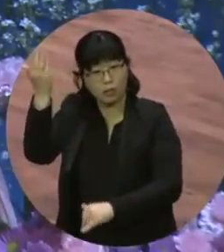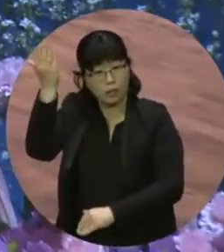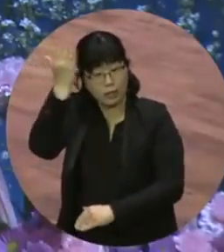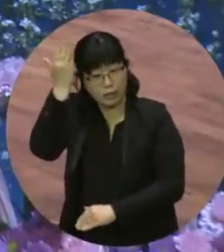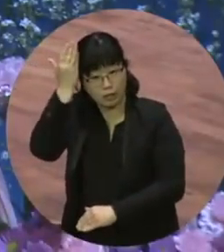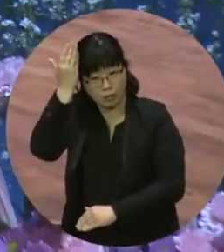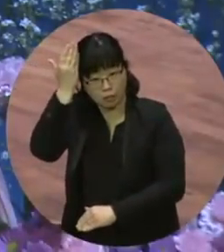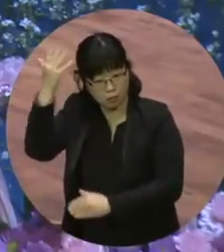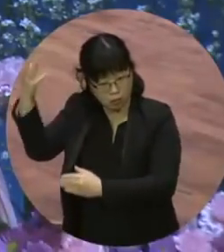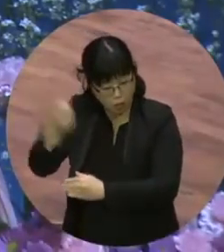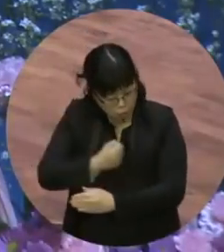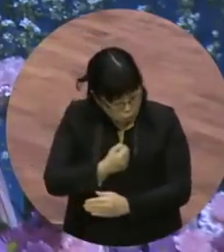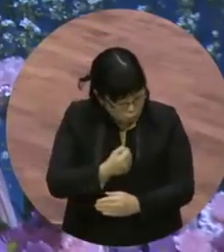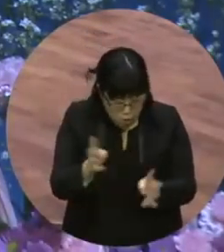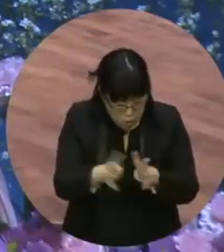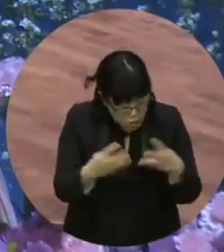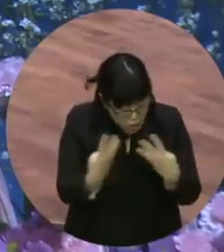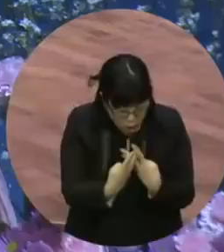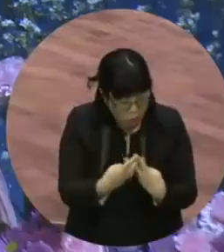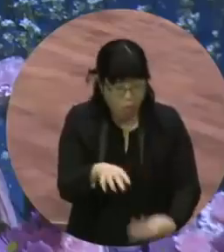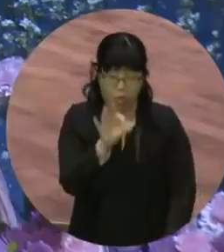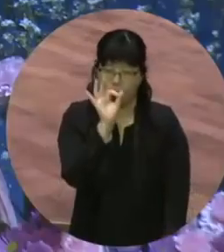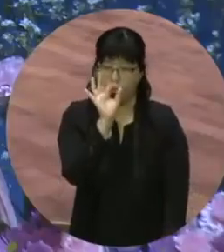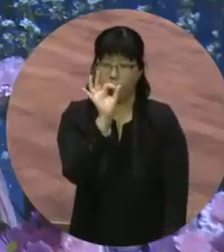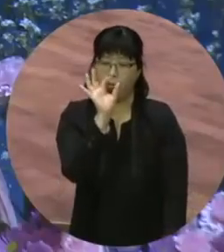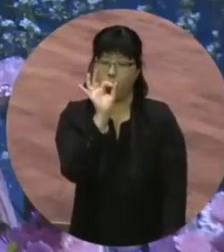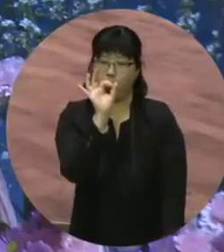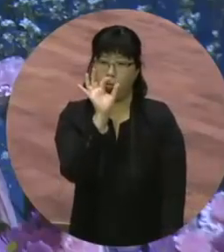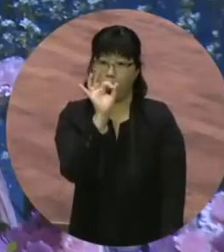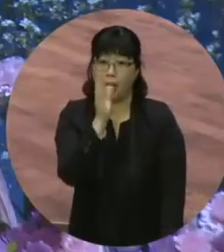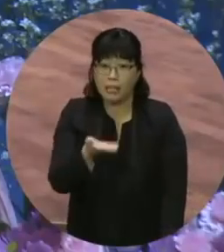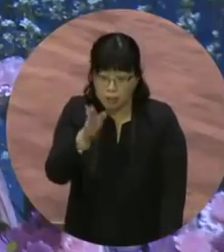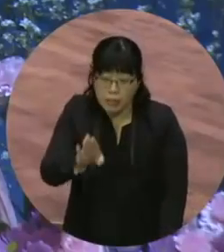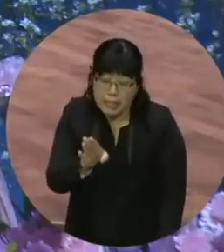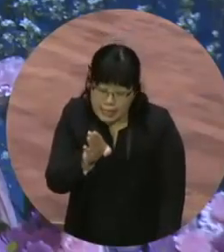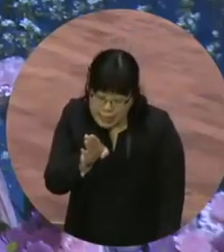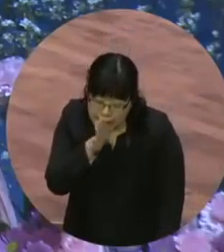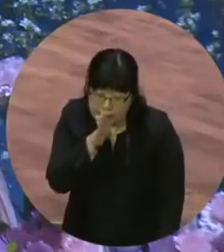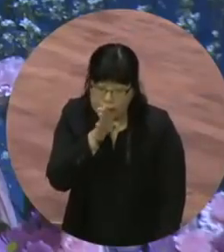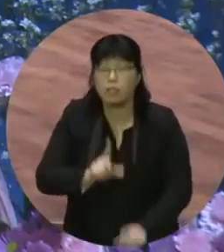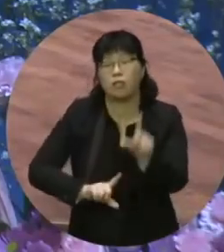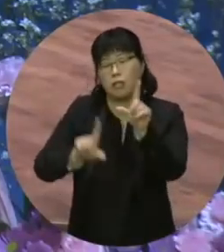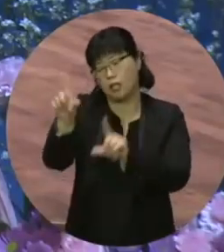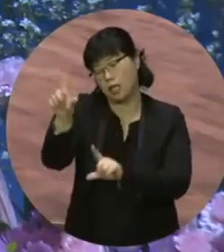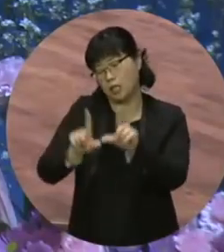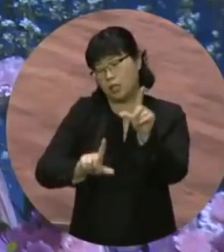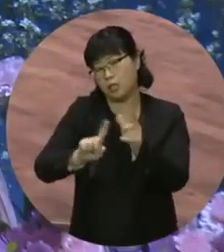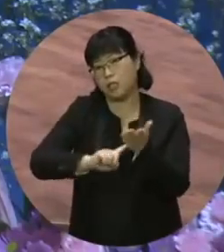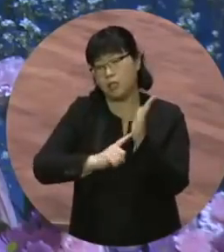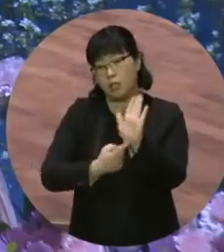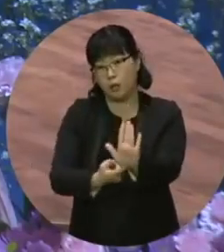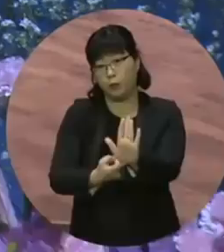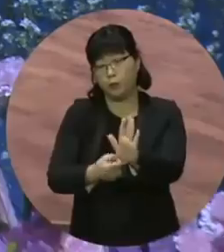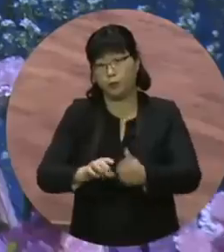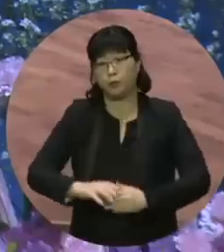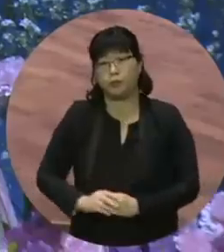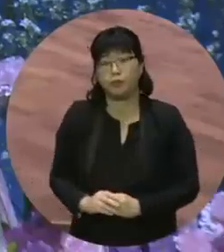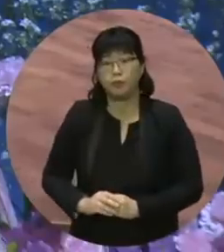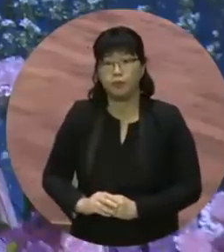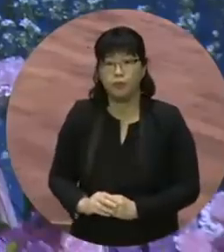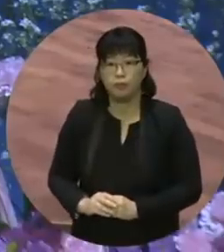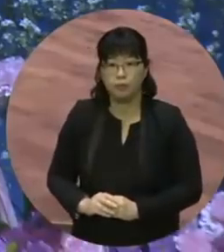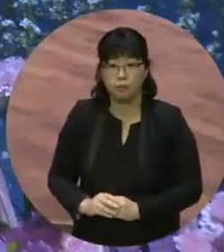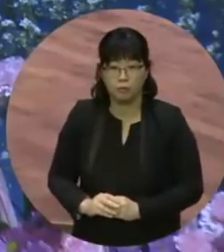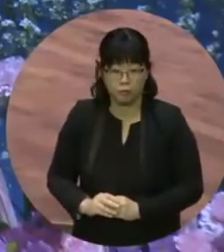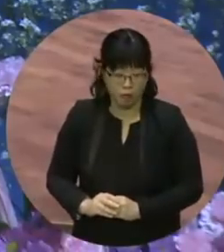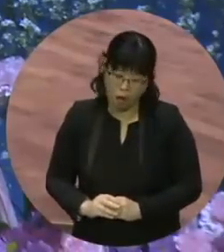그런데 이거는 사실이에요. 역사적 사실이에요. 절대